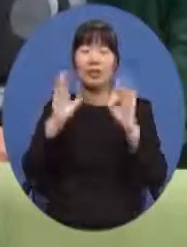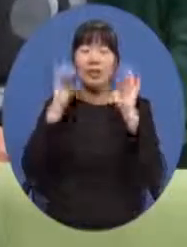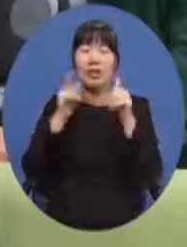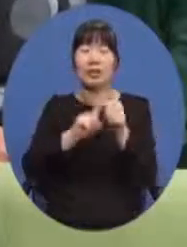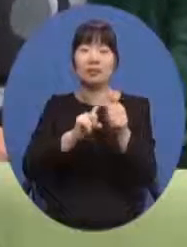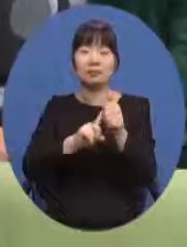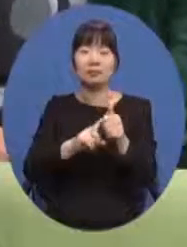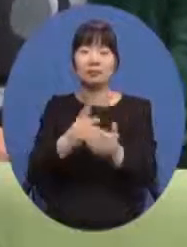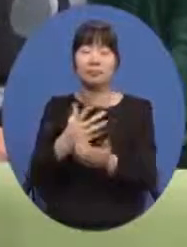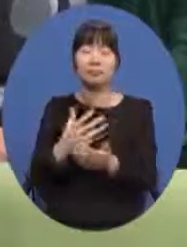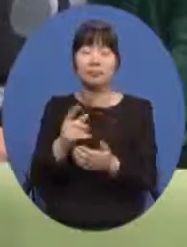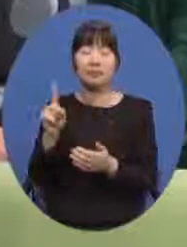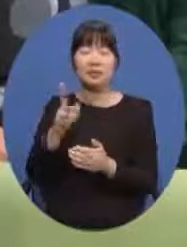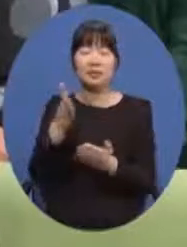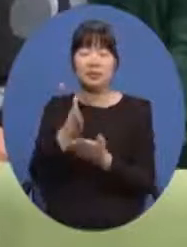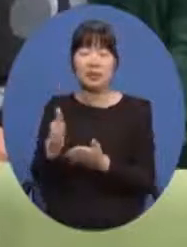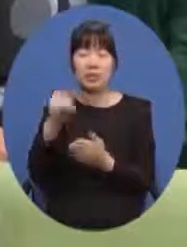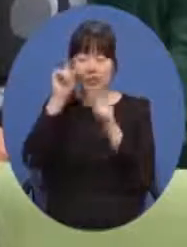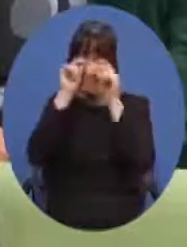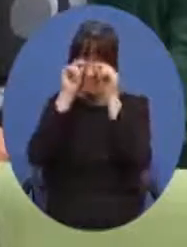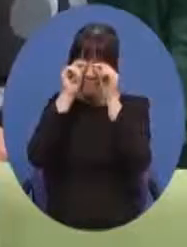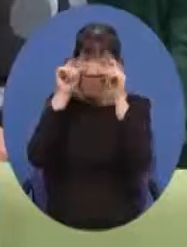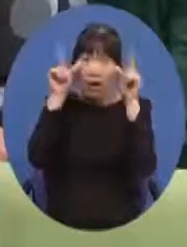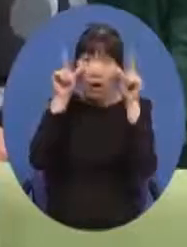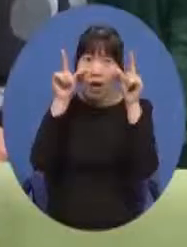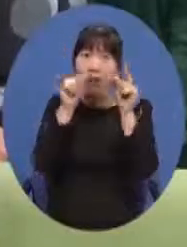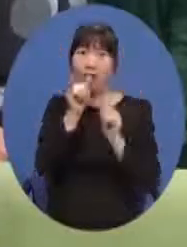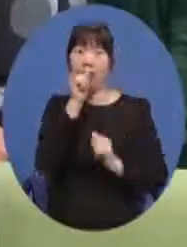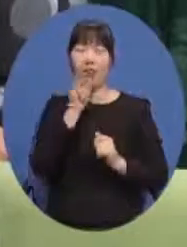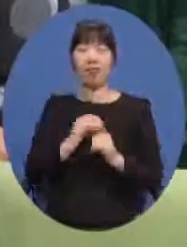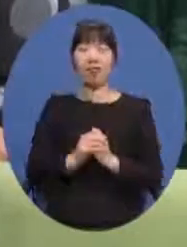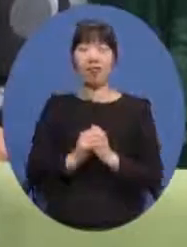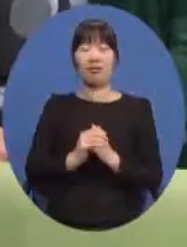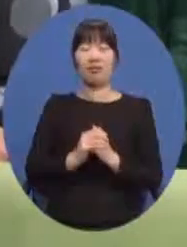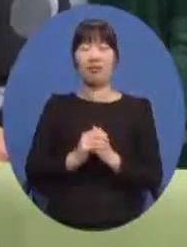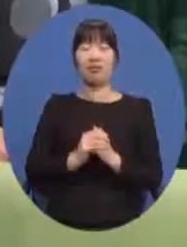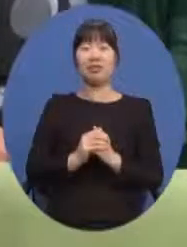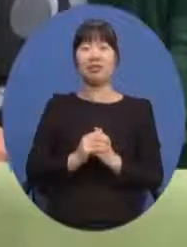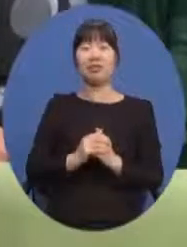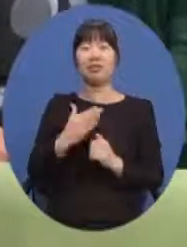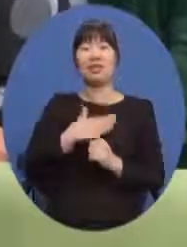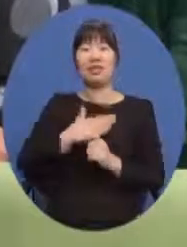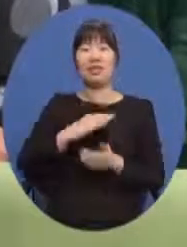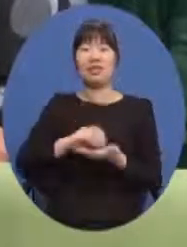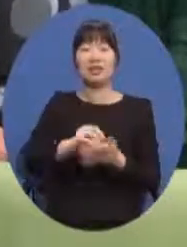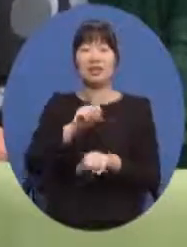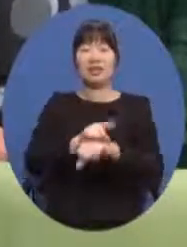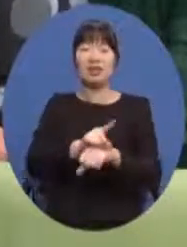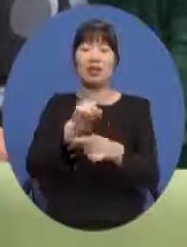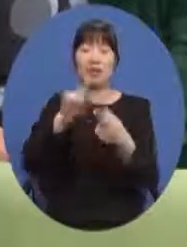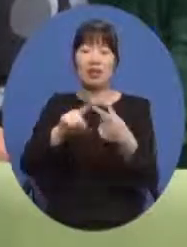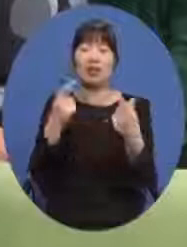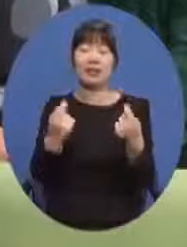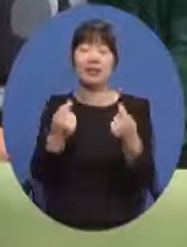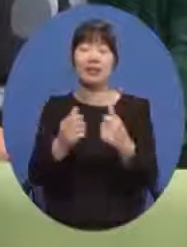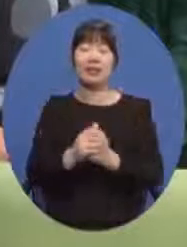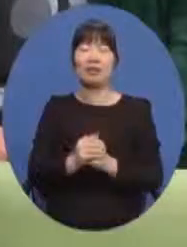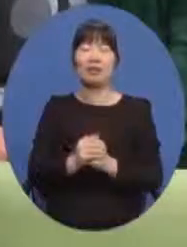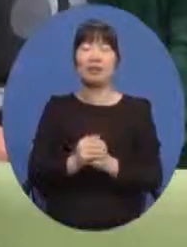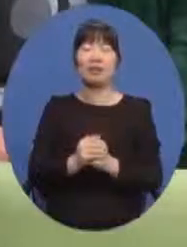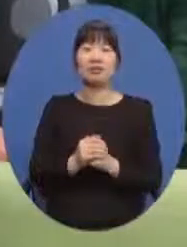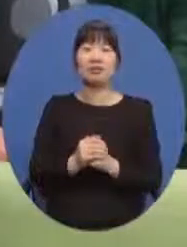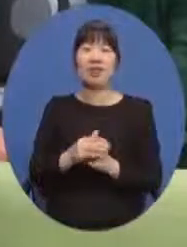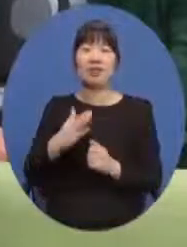아이들이 어느 분야인가 눈이 바짝 띈 데가 있습니다. 그런 데가 자기의 적성이 있는 데입니다. 그렇게